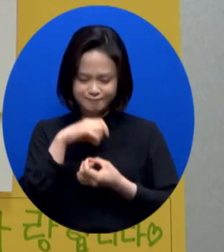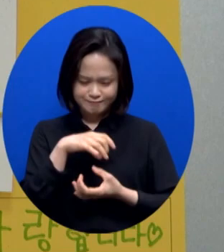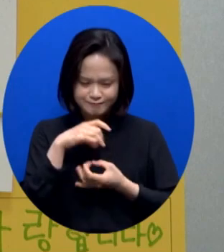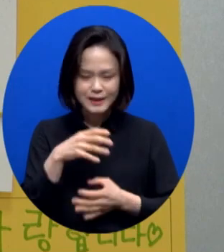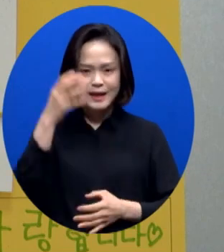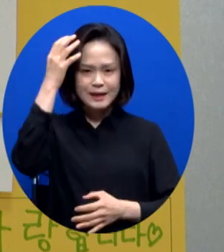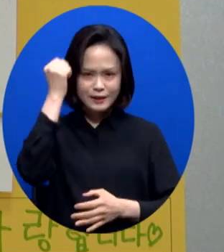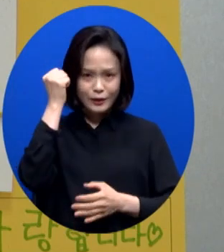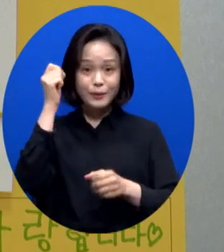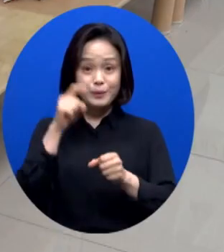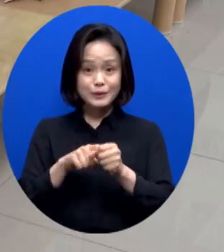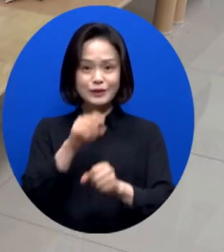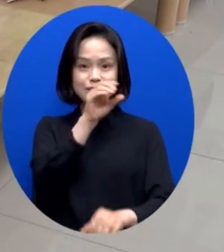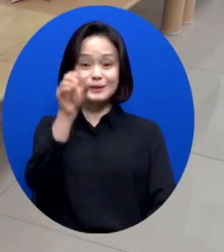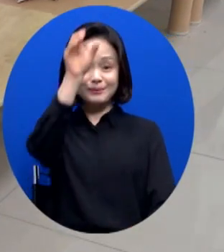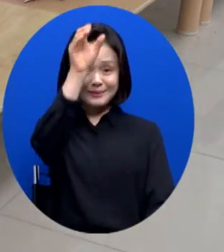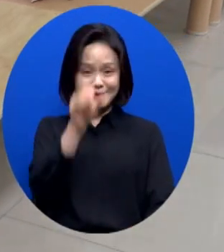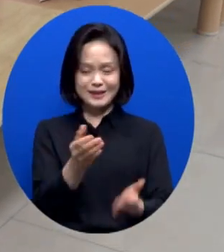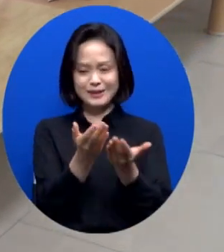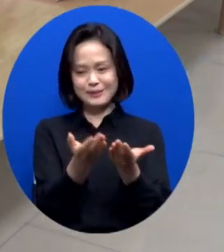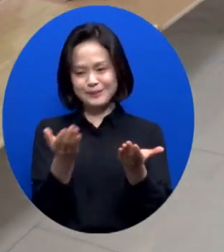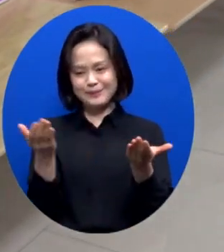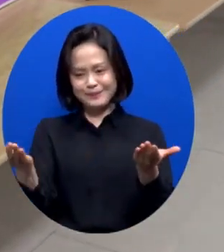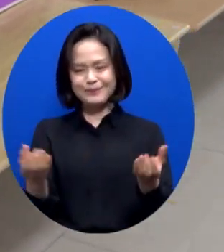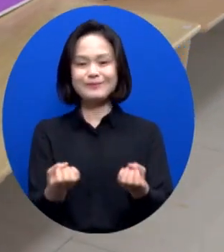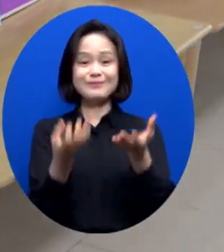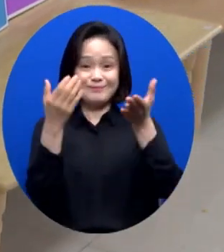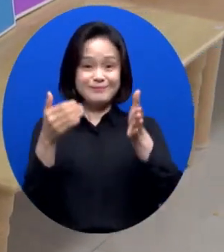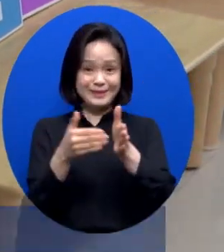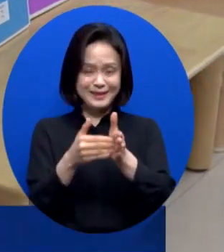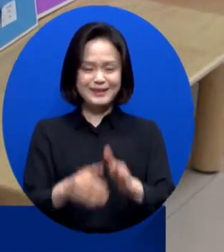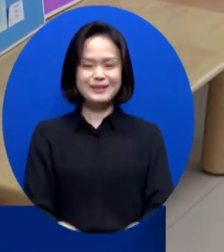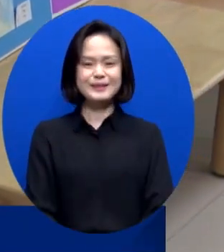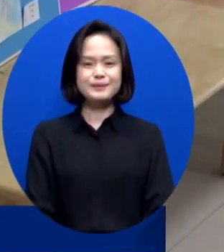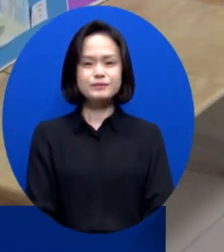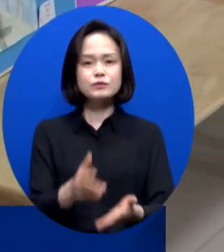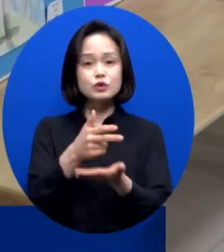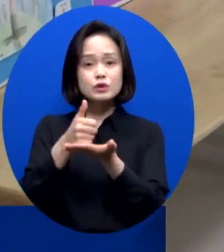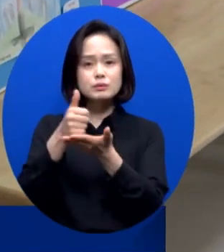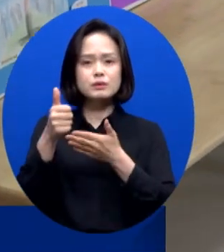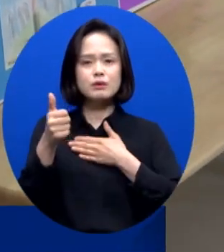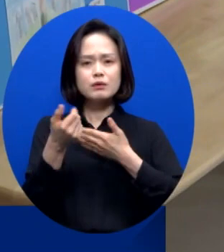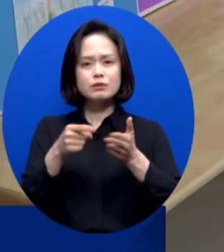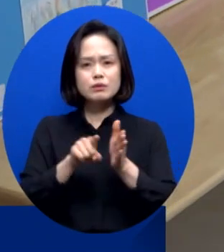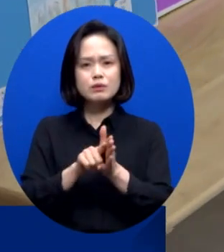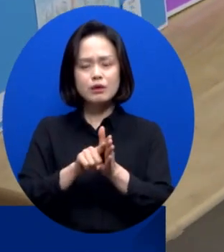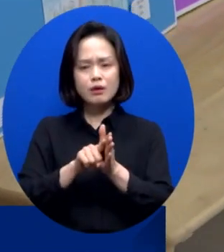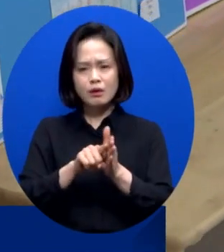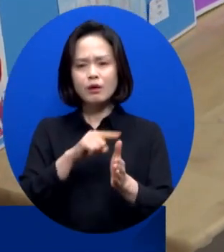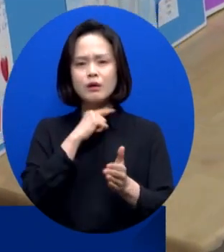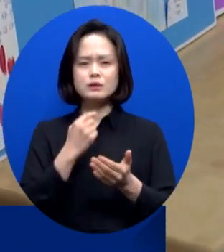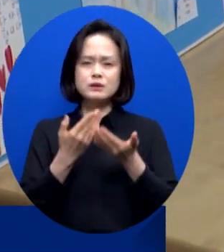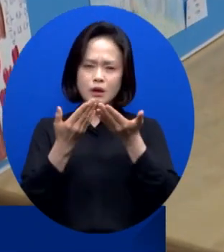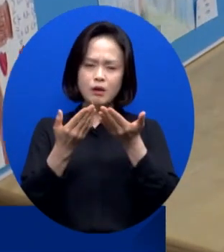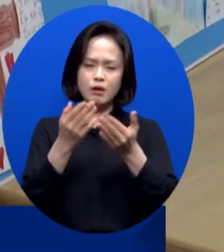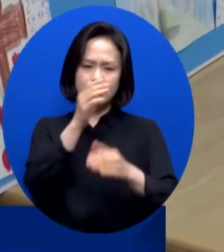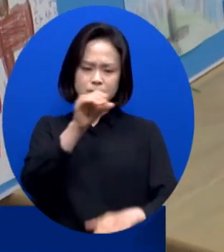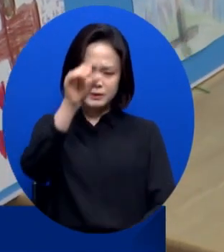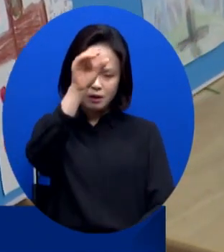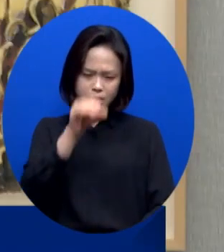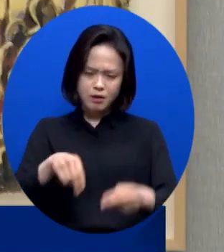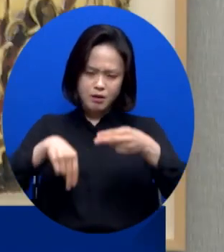십자가 공모전도 함께 개최했습니다 주님이 나를 내서 어떤 일을 해 주셨고 어떤 사랑을 베푸셨습니다